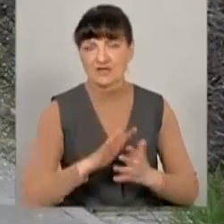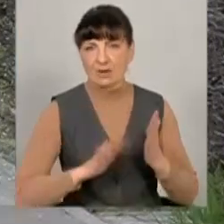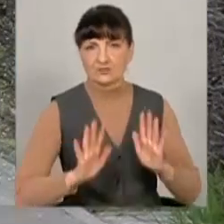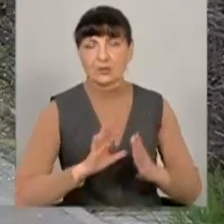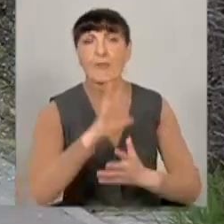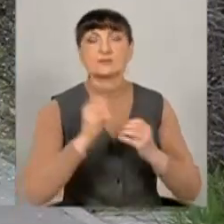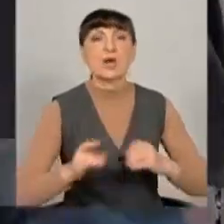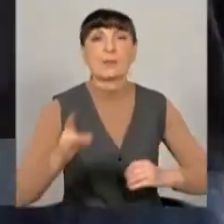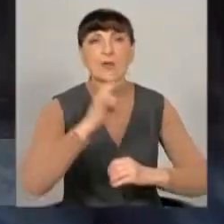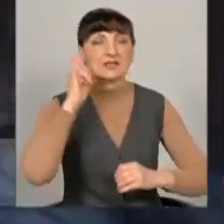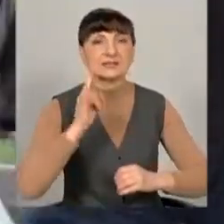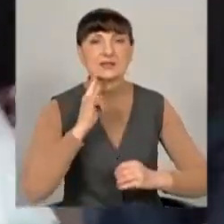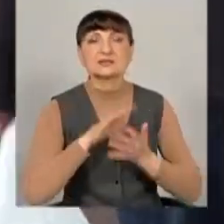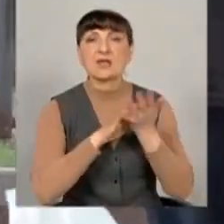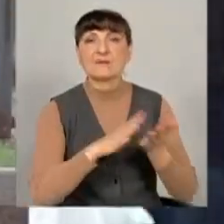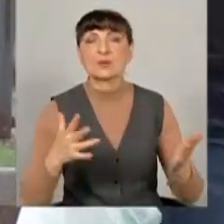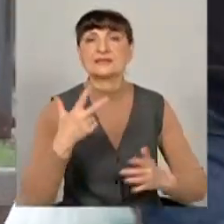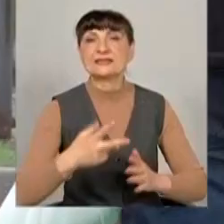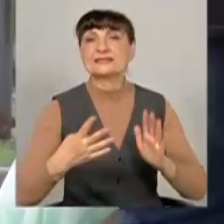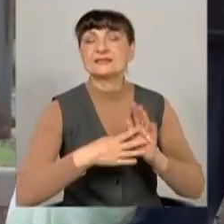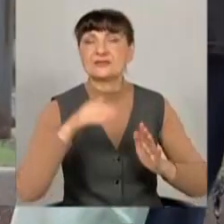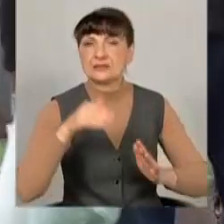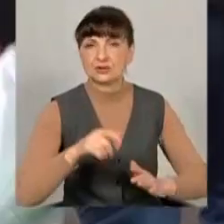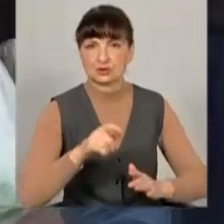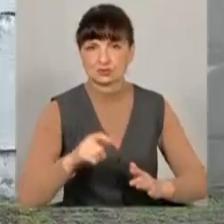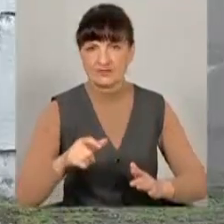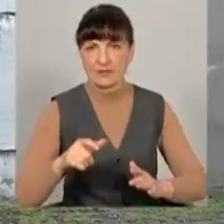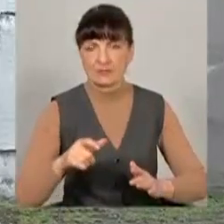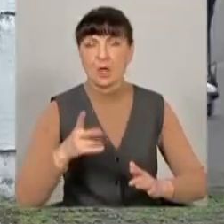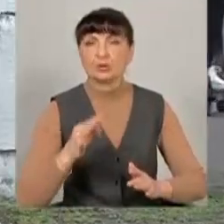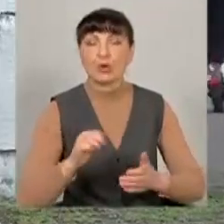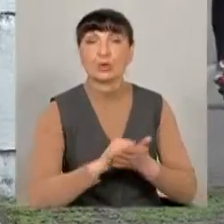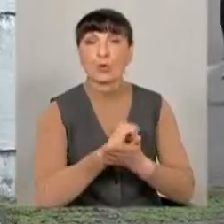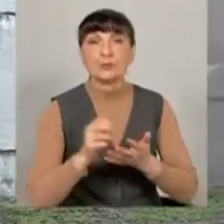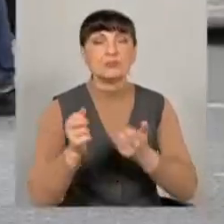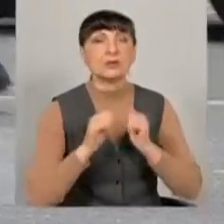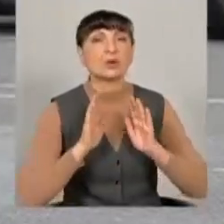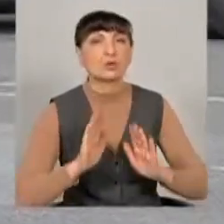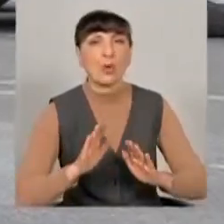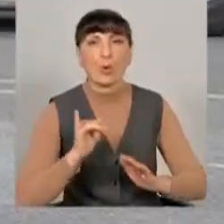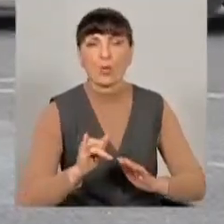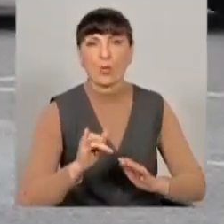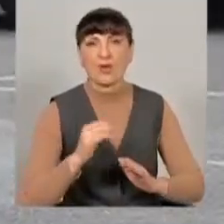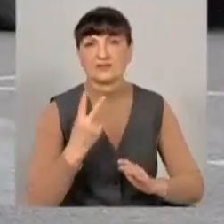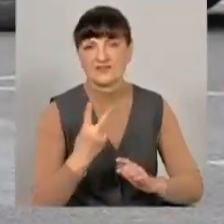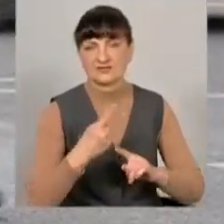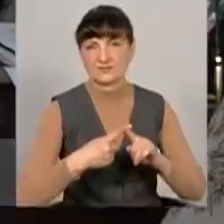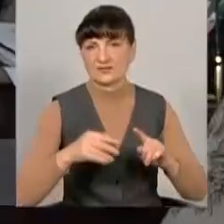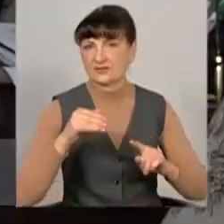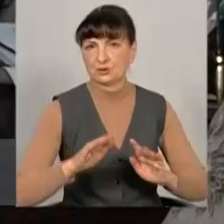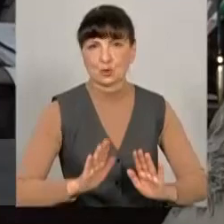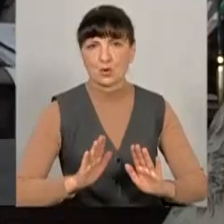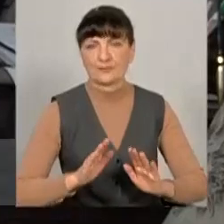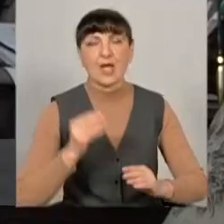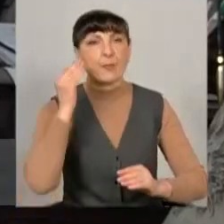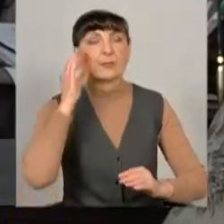заявки о банкротстве подали более 39 тысяч казахстанцев, однако документы приняли только у почти 2500. По